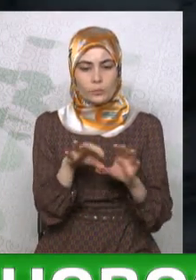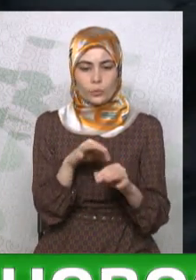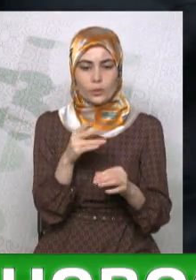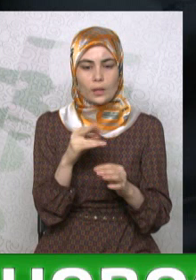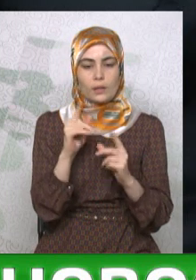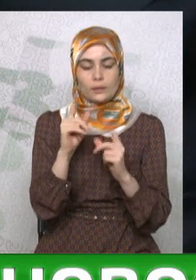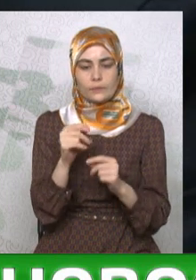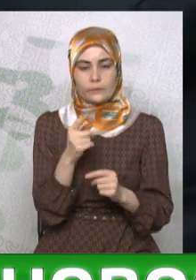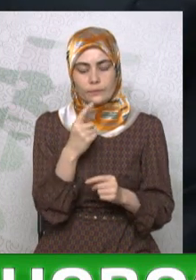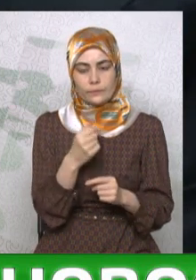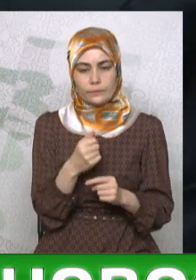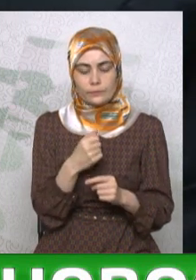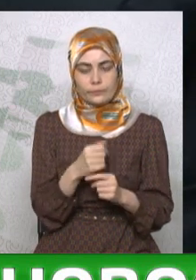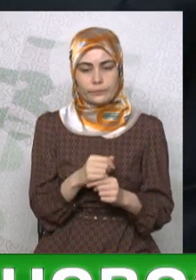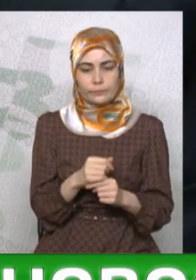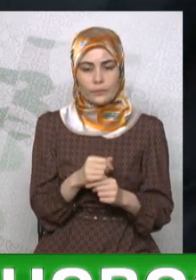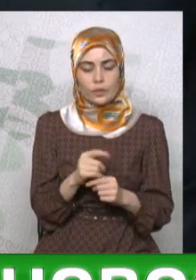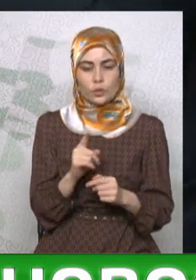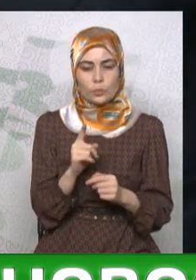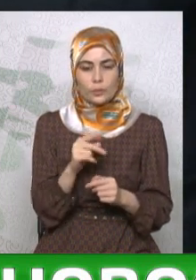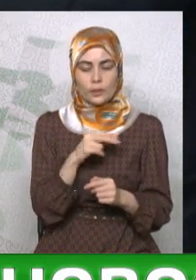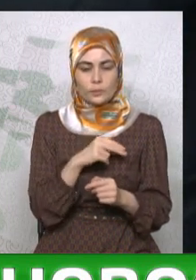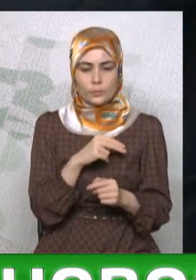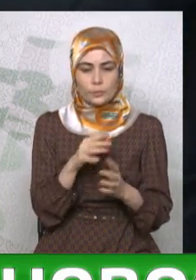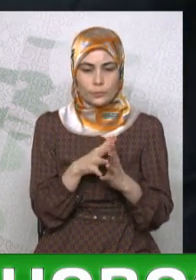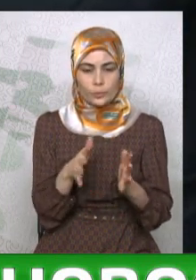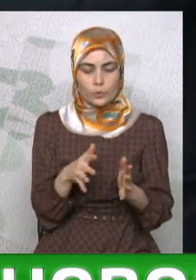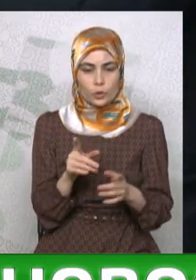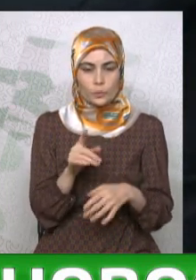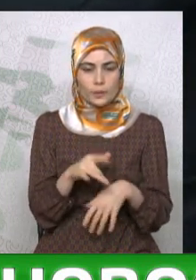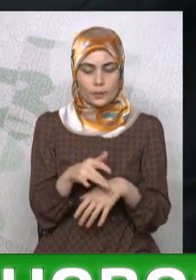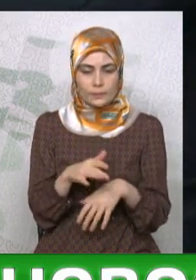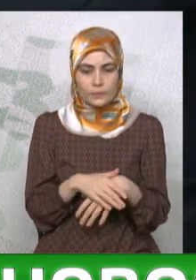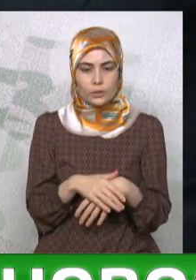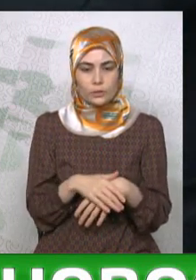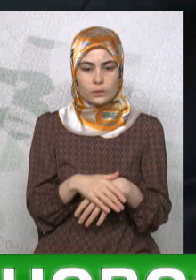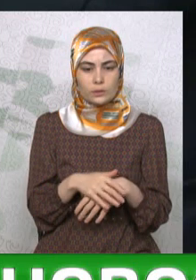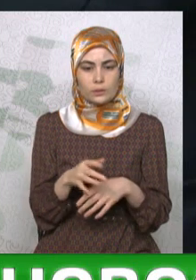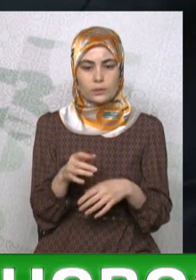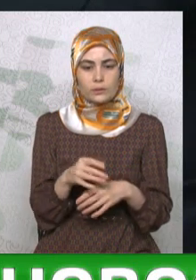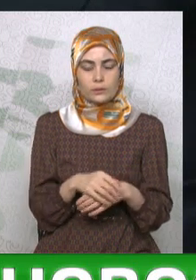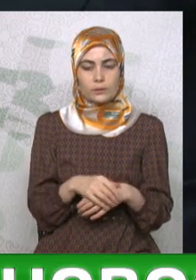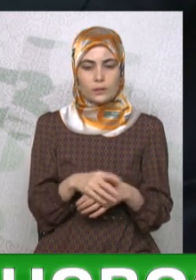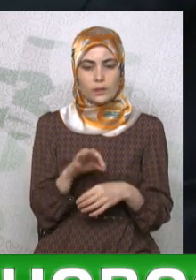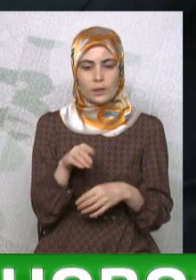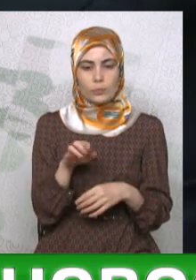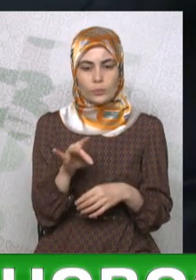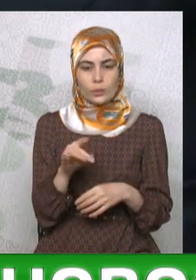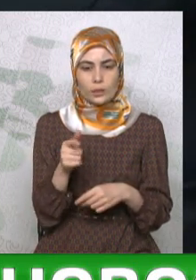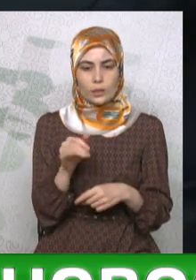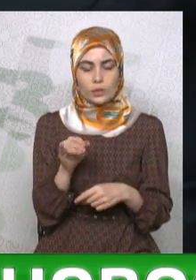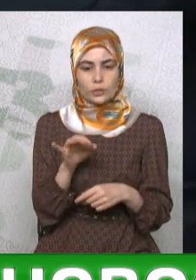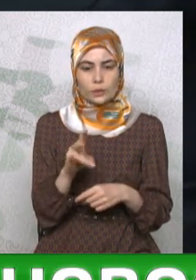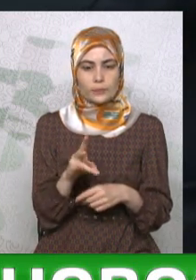усилить работу в этом направлении для того, чтобы мы могли завершить достойно отбор граждан